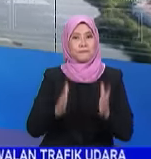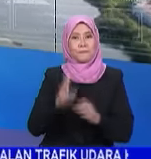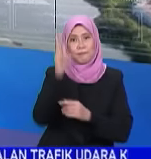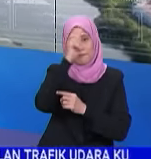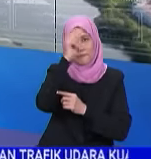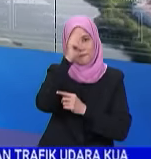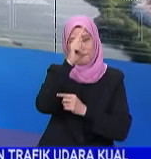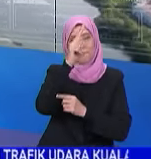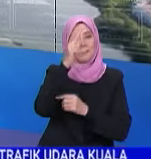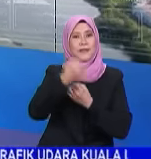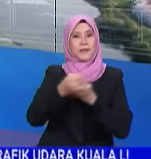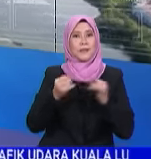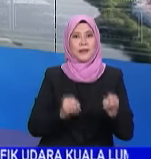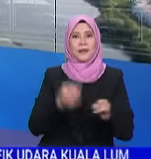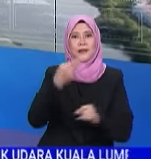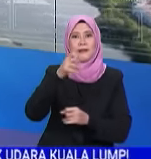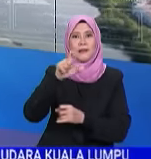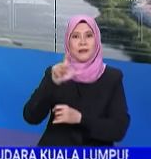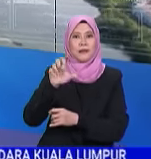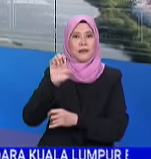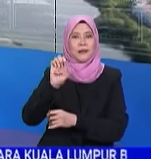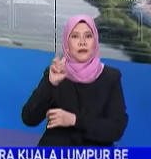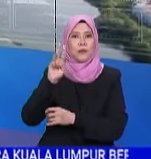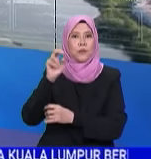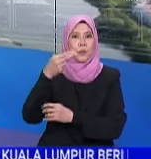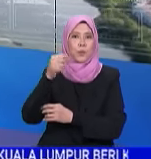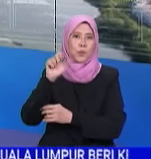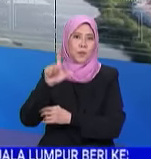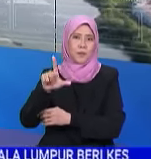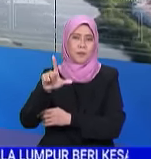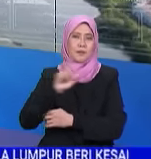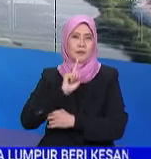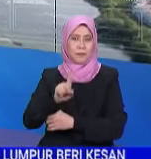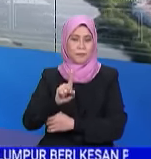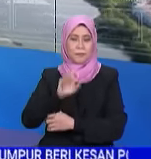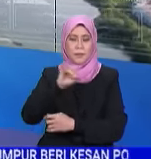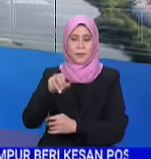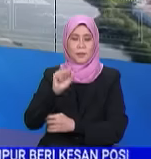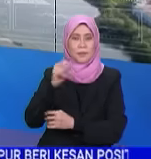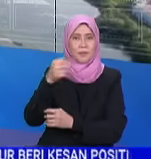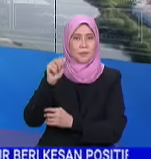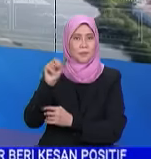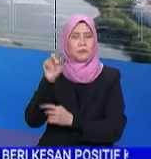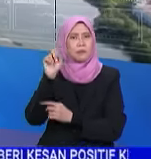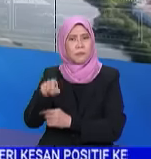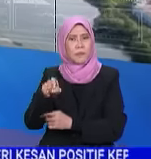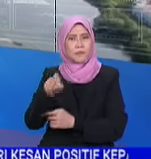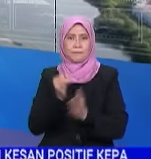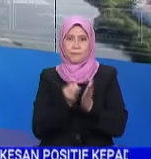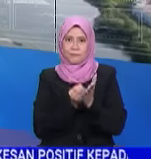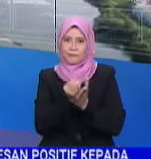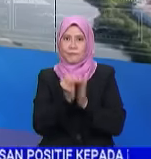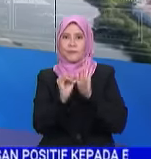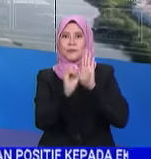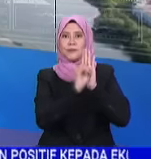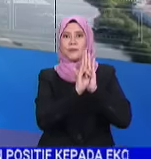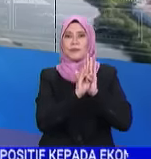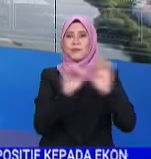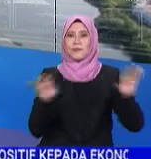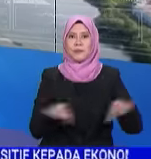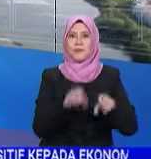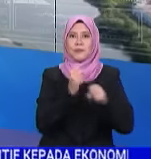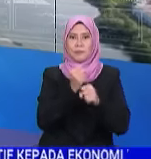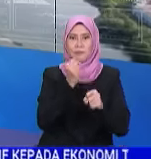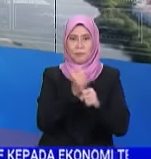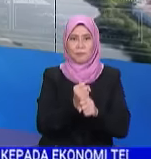khususnya warga jabatan hal ehwal agama Islam negeri Sabah jahins disuruh memperelok integriti ketika melaksanakan